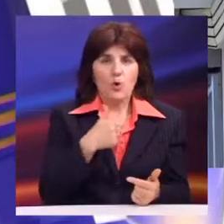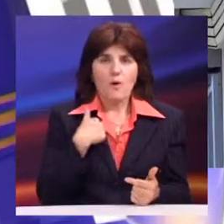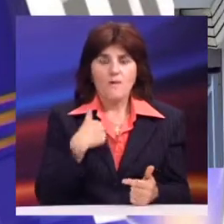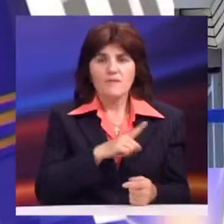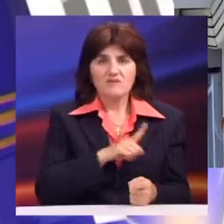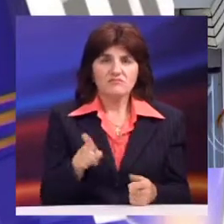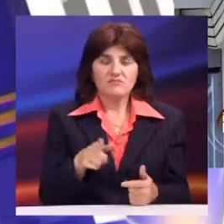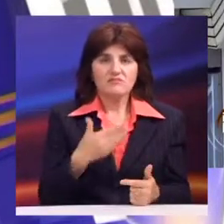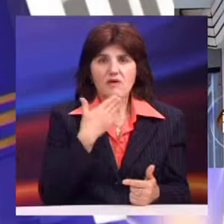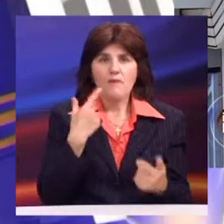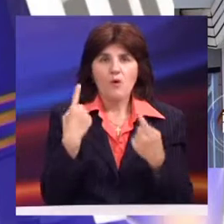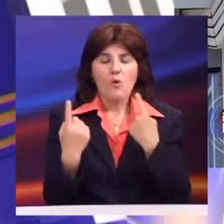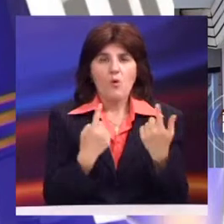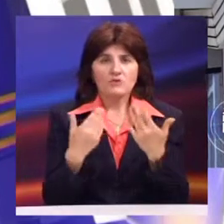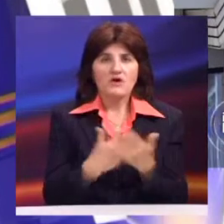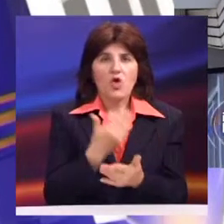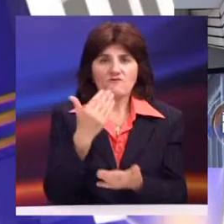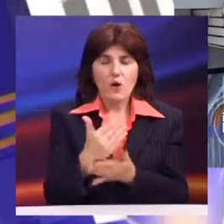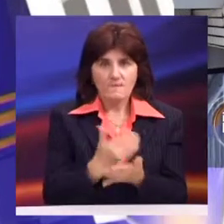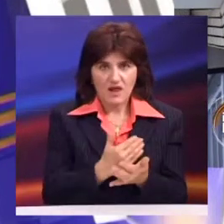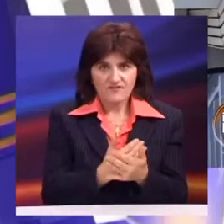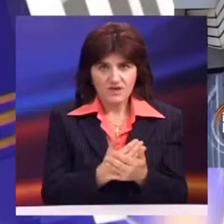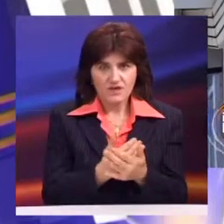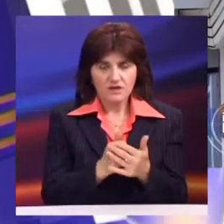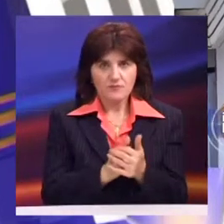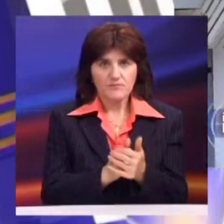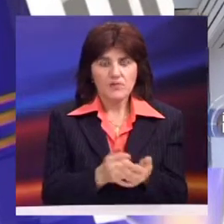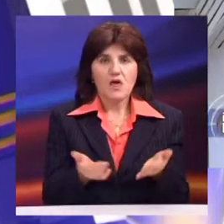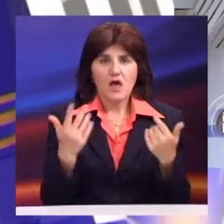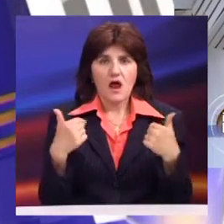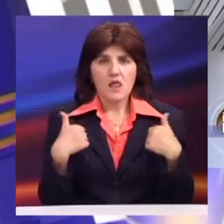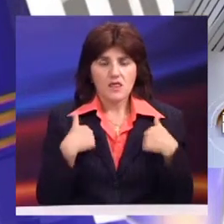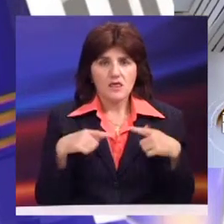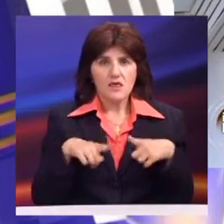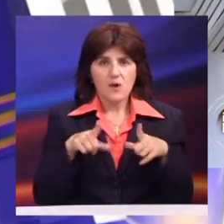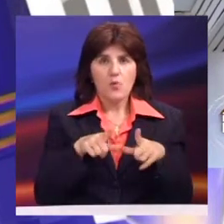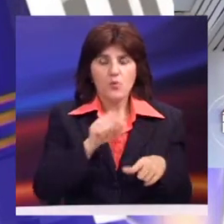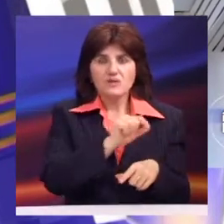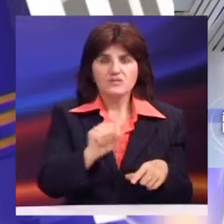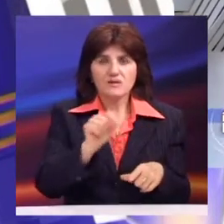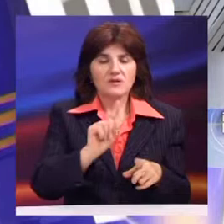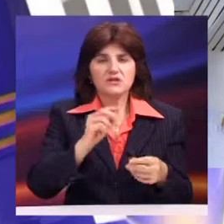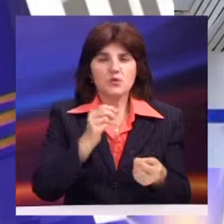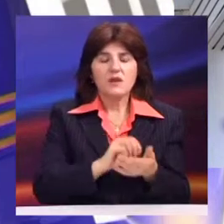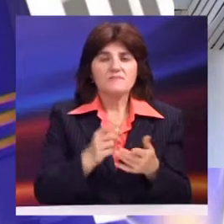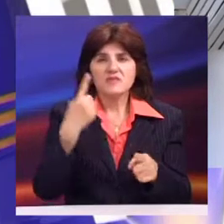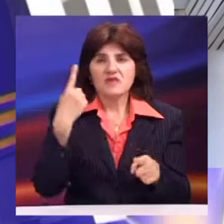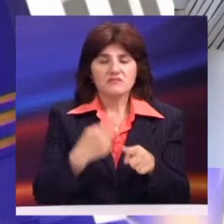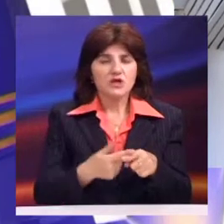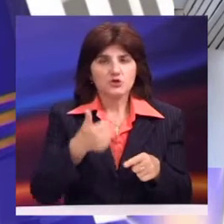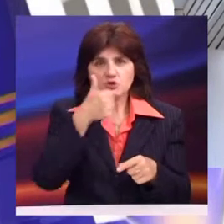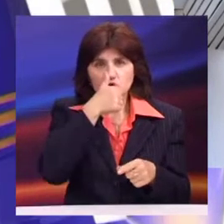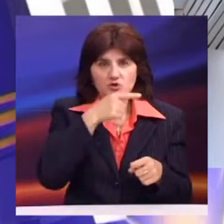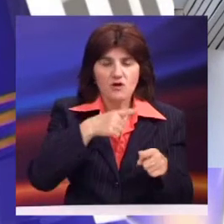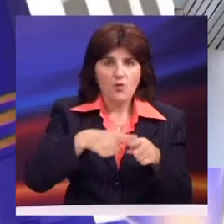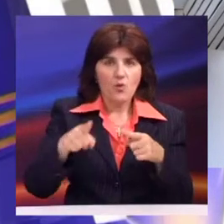ispunjavamo, da nemamo uslove po novom pravilniku, ali nam u zapisniku nisu napisali tačno